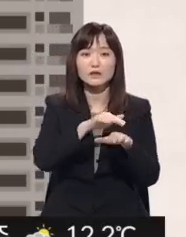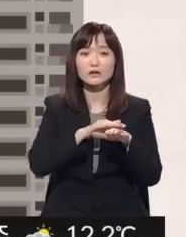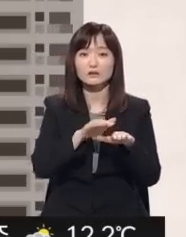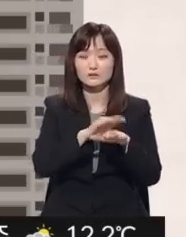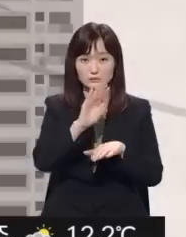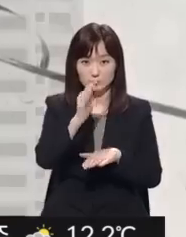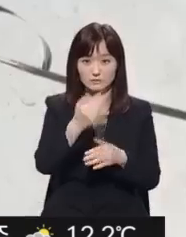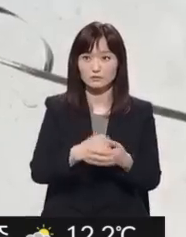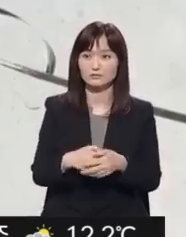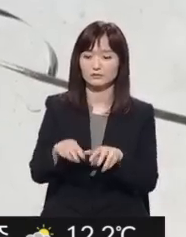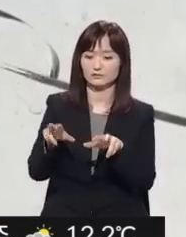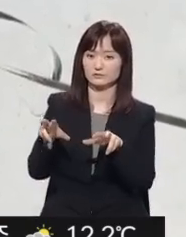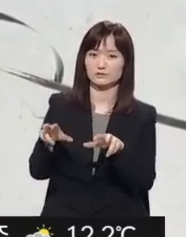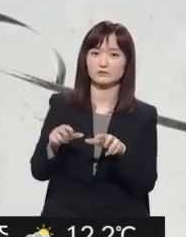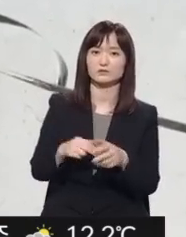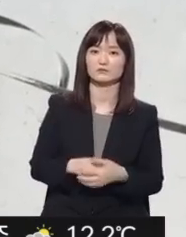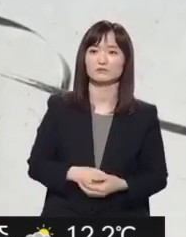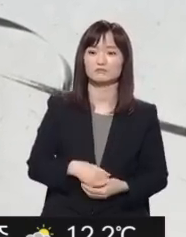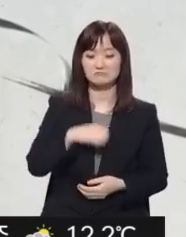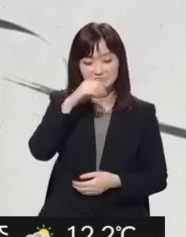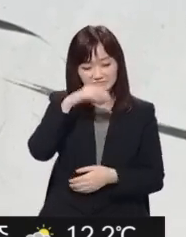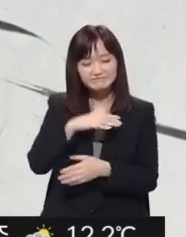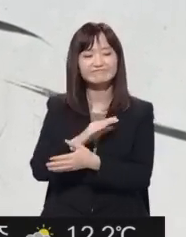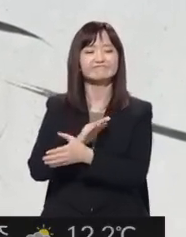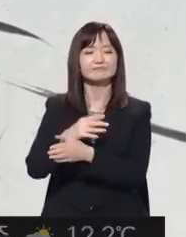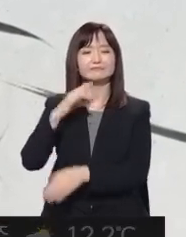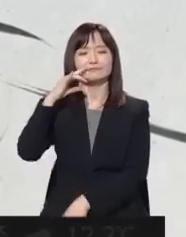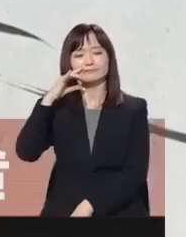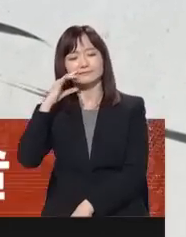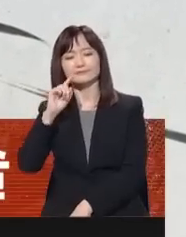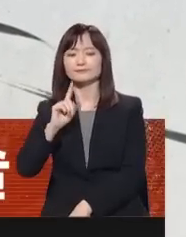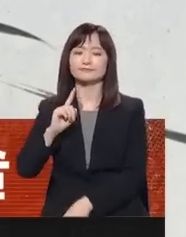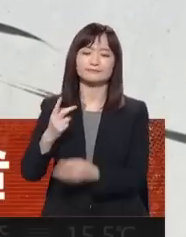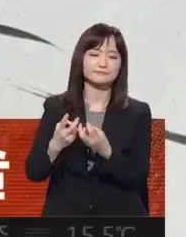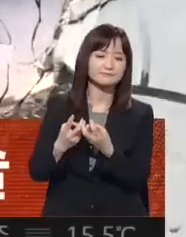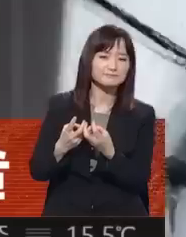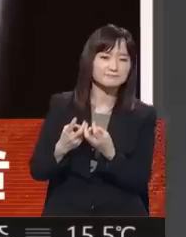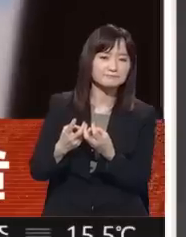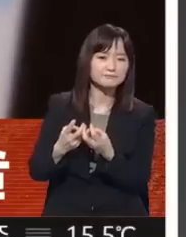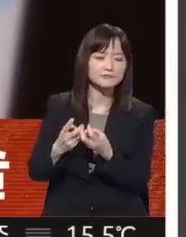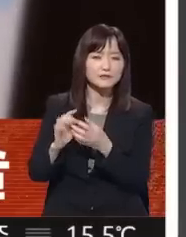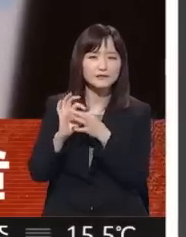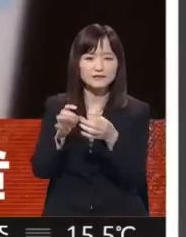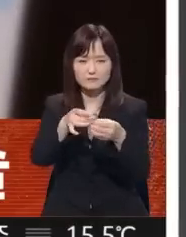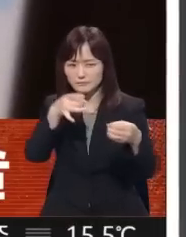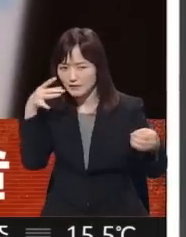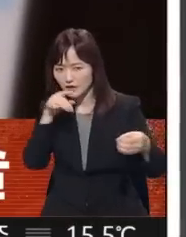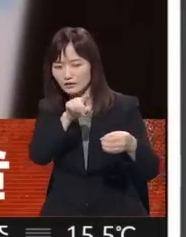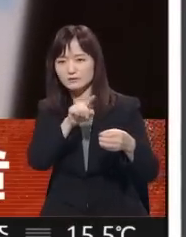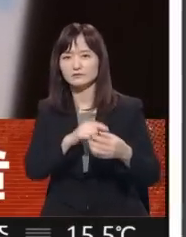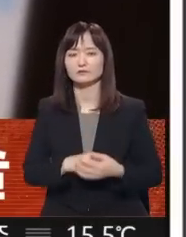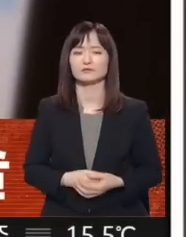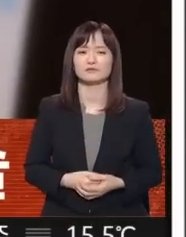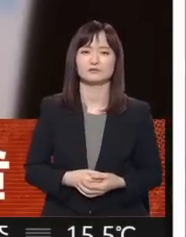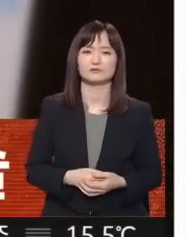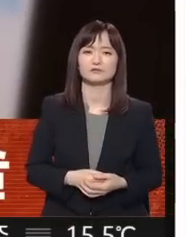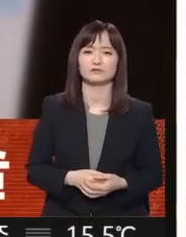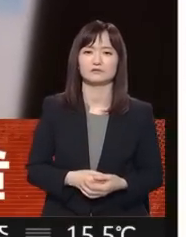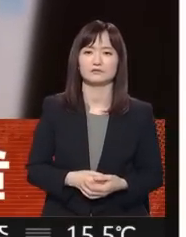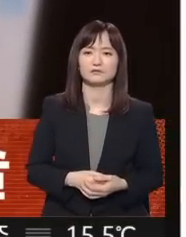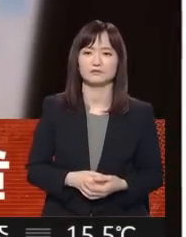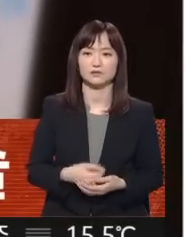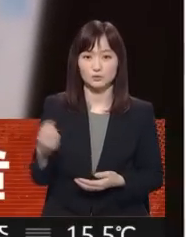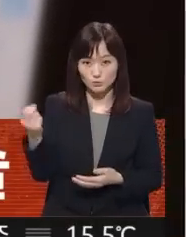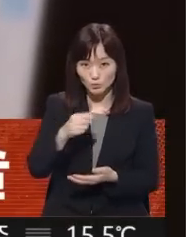풀면 되는데 지금은 그런게 아니라 그냥 장난삼아 고기 삼아 계속 한다면 이건 아까 변호사님 말씀 주신